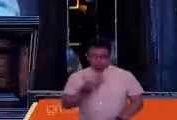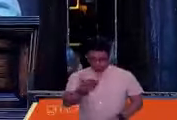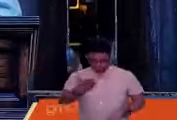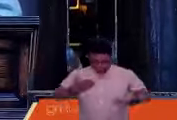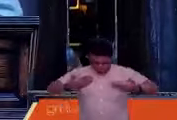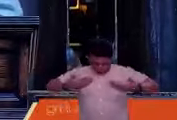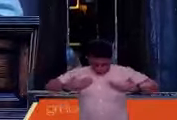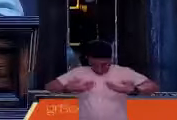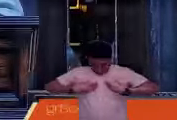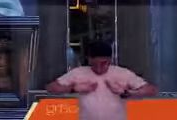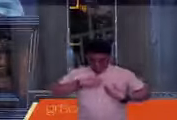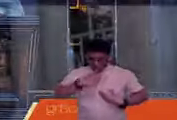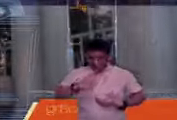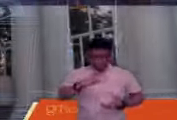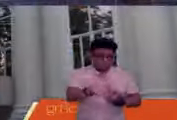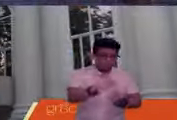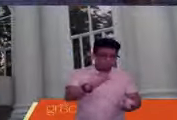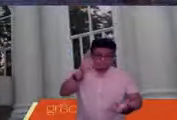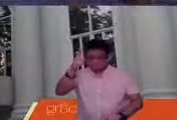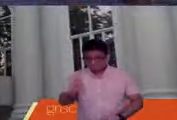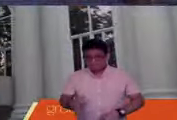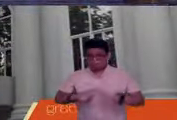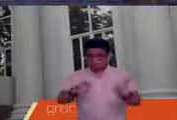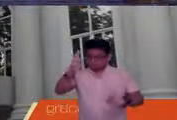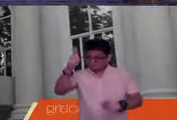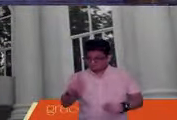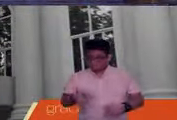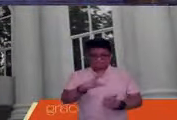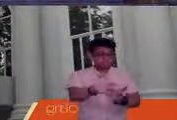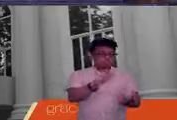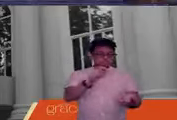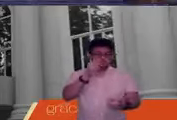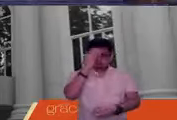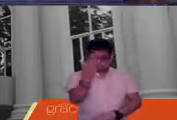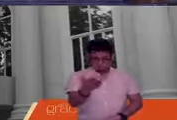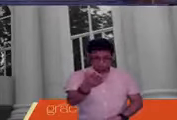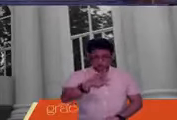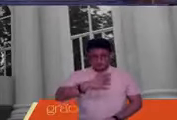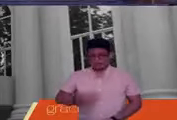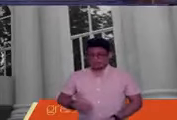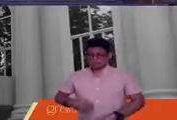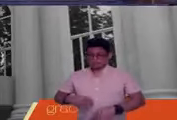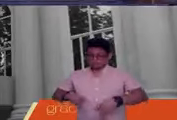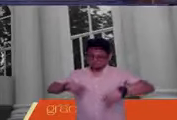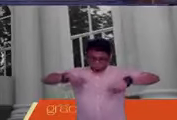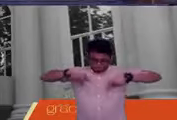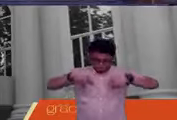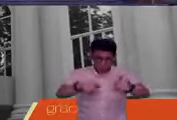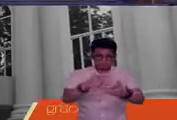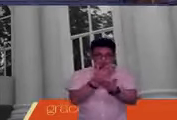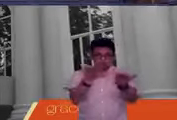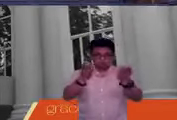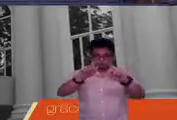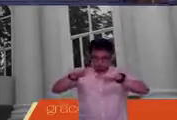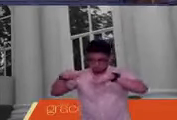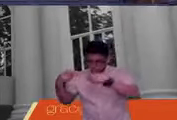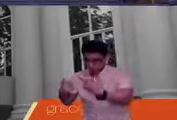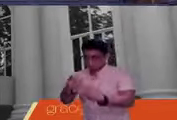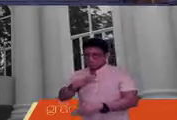You have not chosen me but I have chosen you and ordained you. Ha? That you